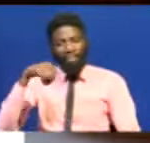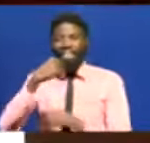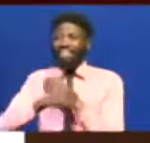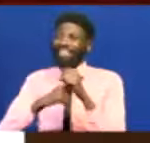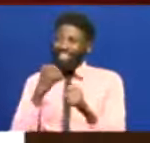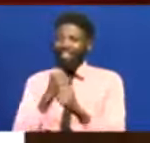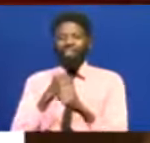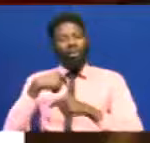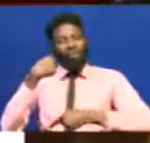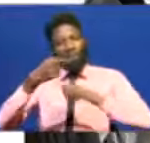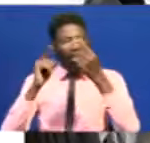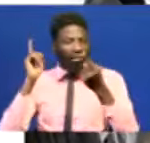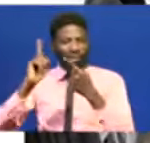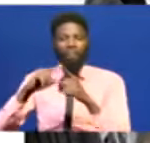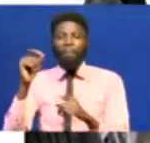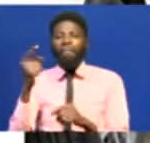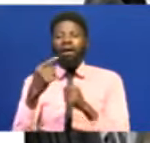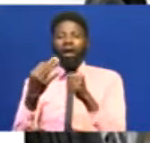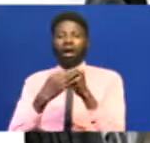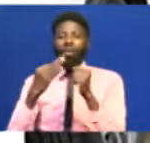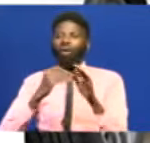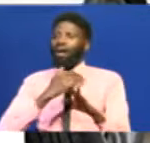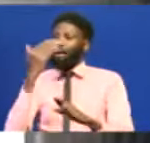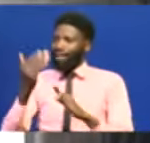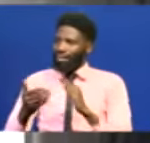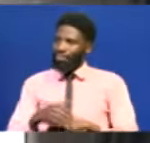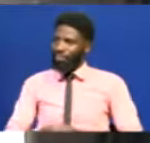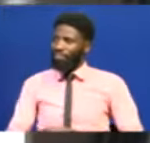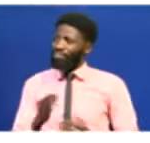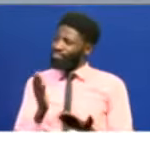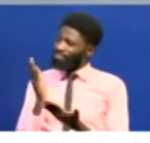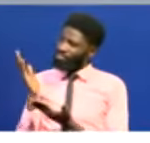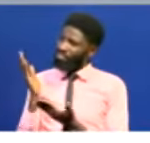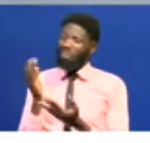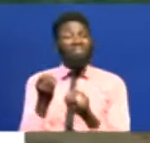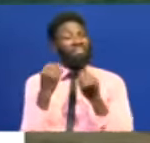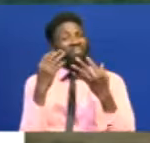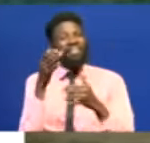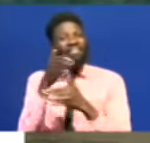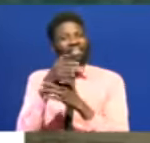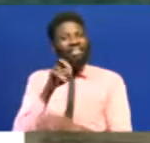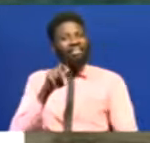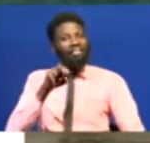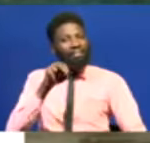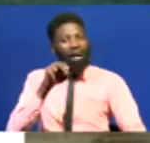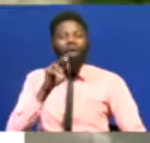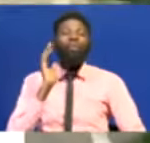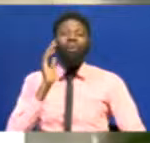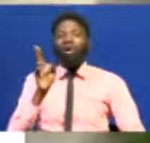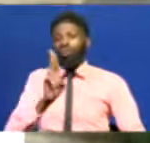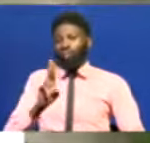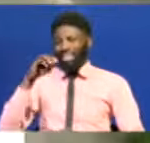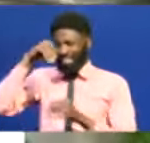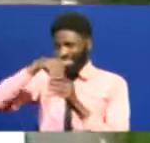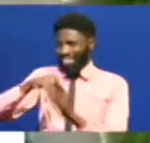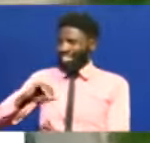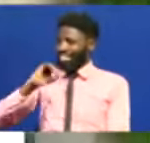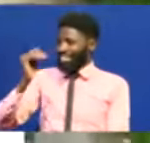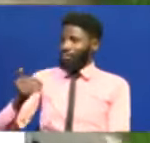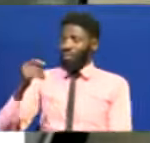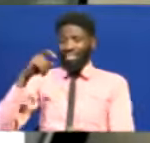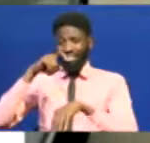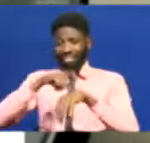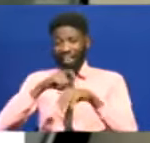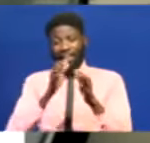wa Agosti. Inakadiriwa kuwa tani nyingi za kamba zitatumika Shuyi katika msimu wote